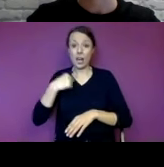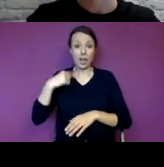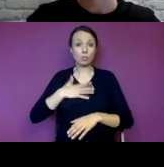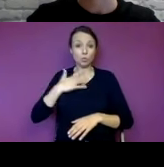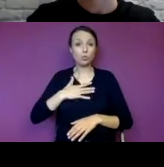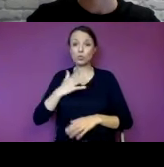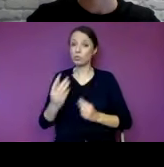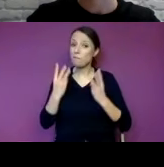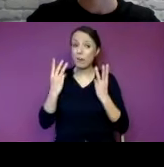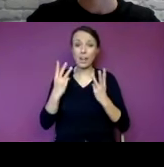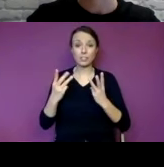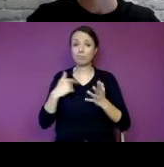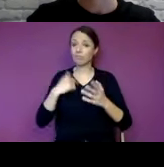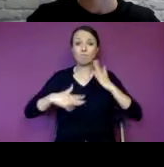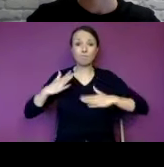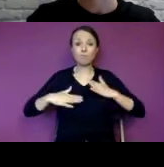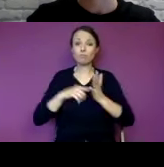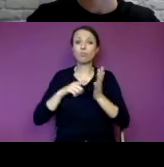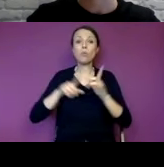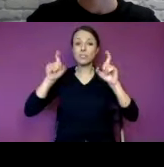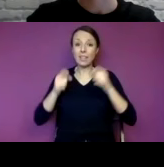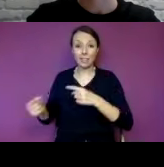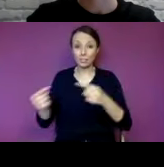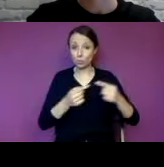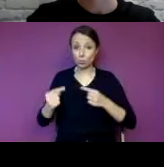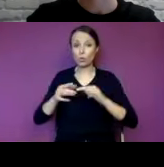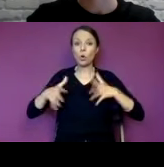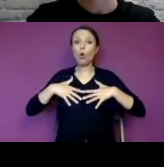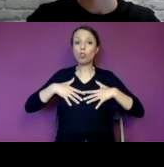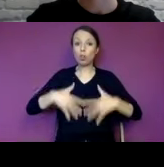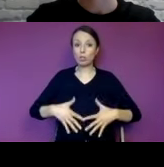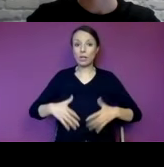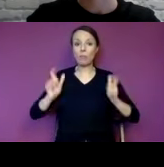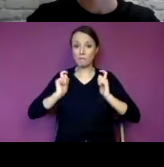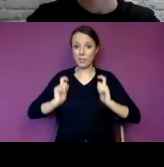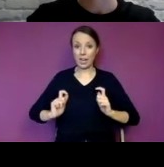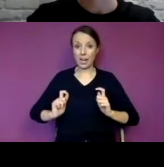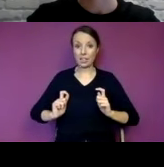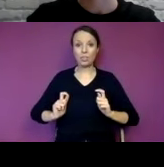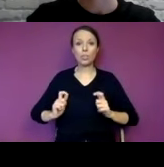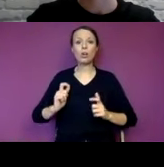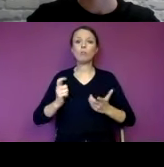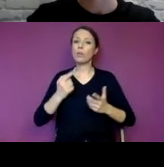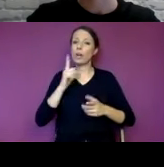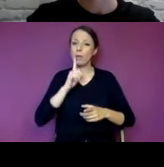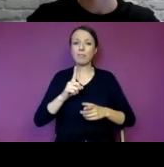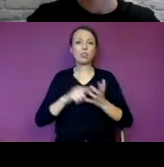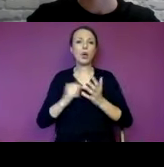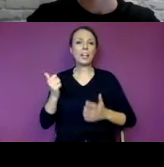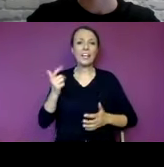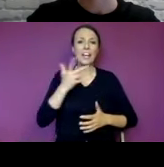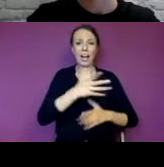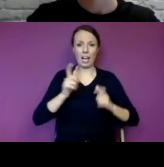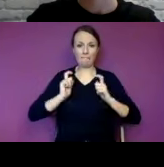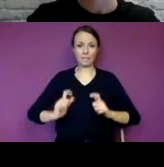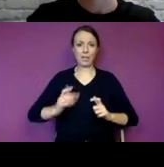od tego zaczynamy dyskusję, że mówiąc o tożsamości wsi, mówimy o liczbie mnogiej, to znaczy